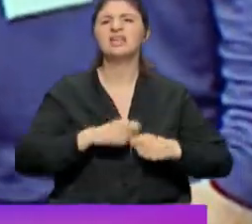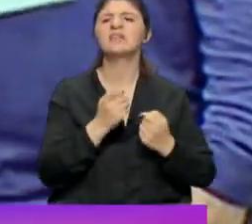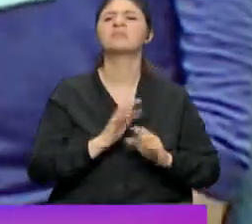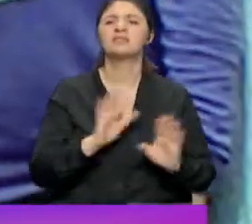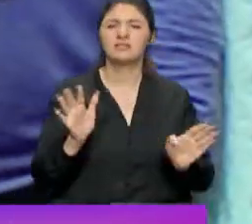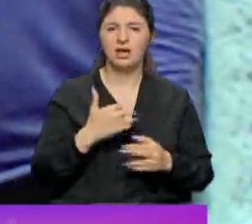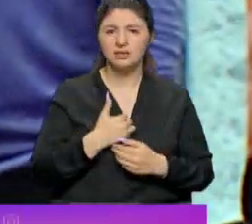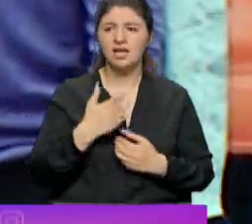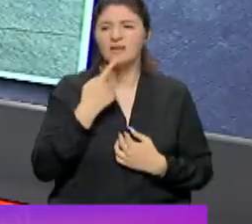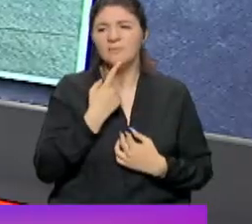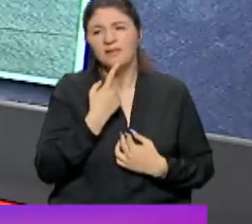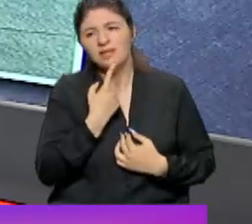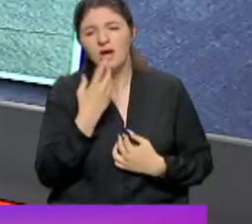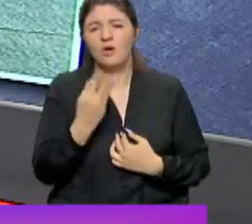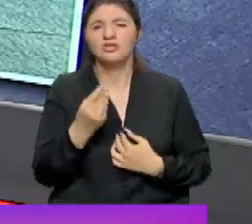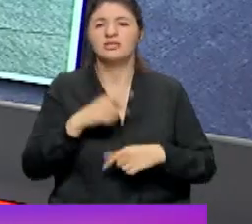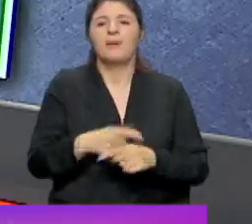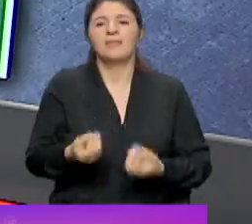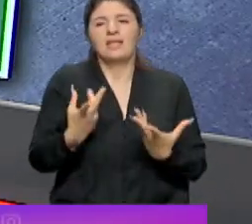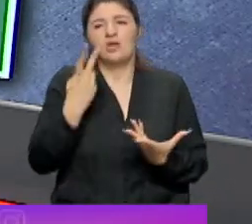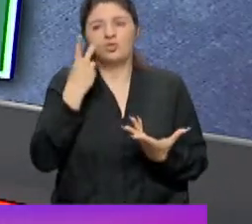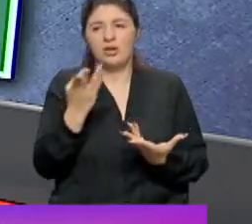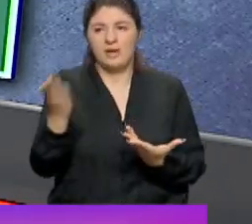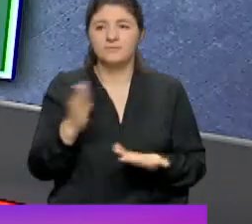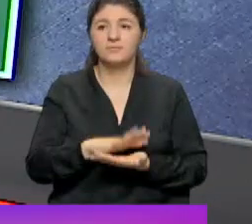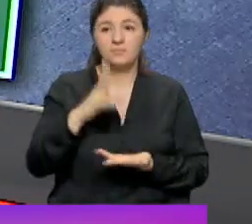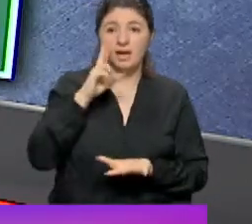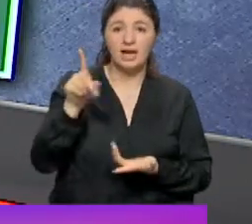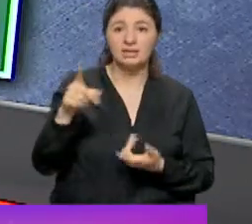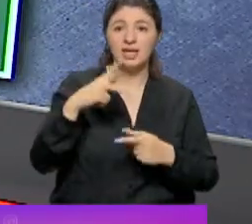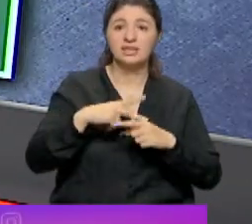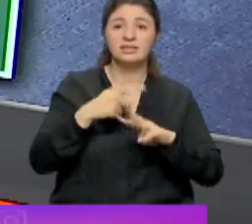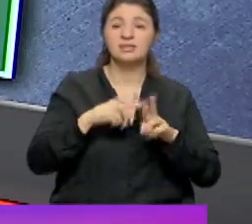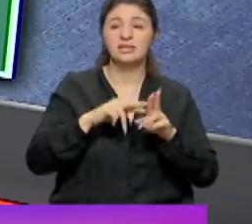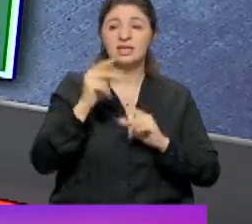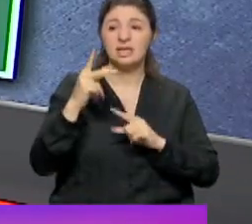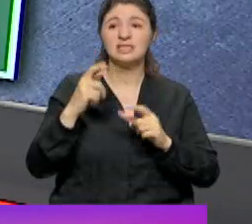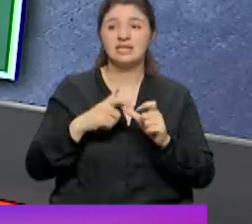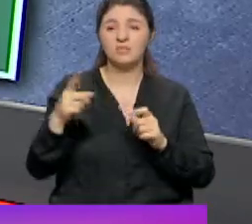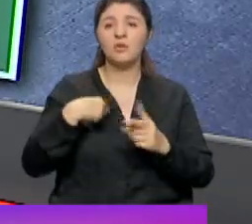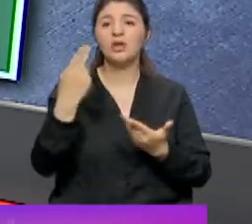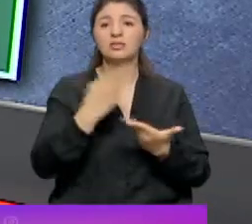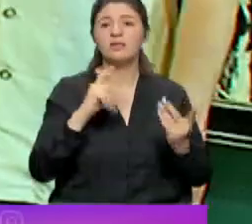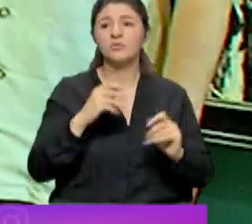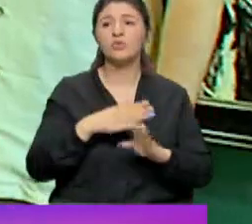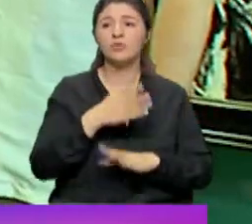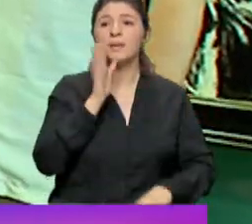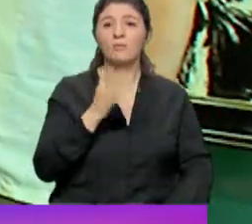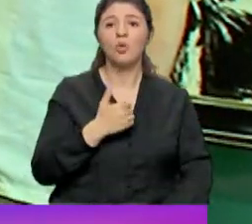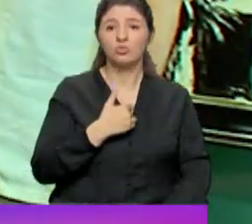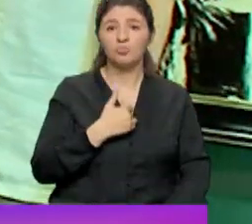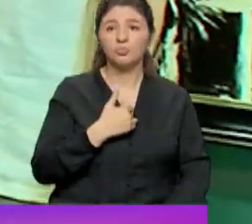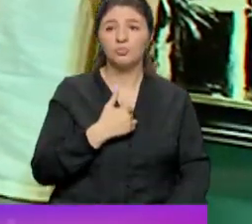ler dilimin döndüğü kadar zaman yettiği kadar bakın Zeki Sezer Ben onun resim yaptığını doğrusu